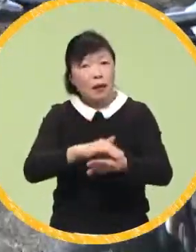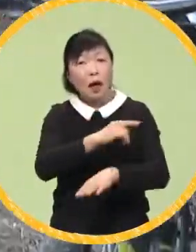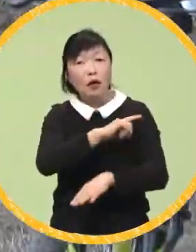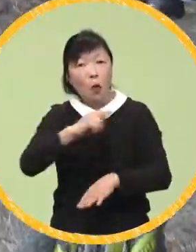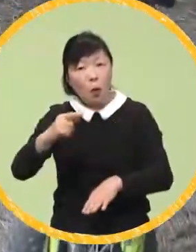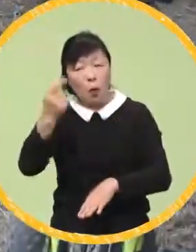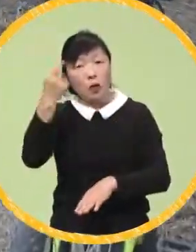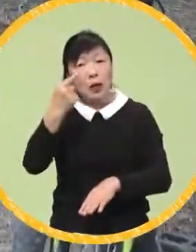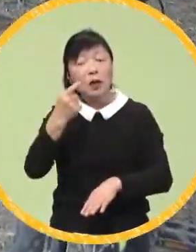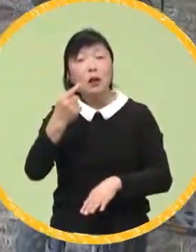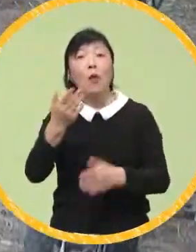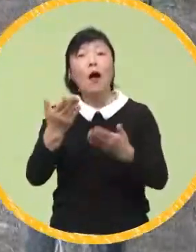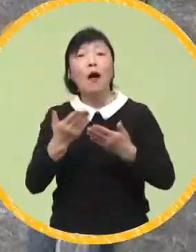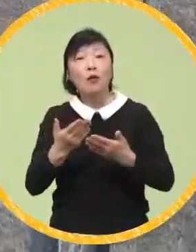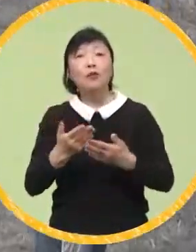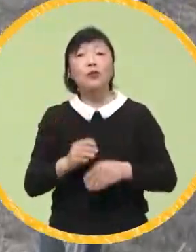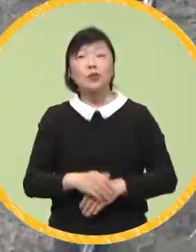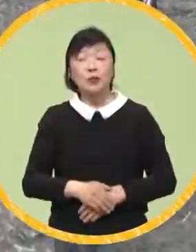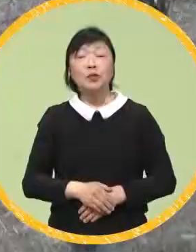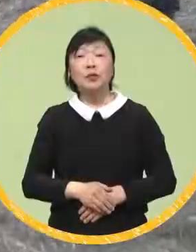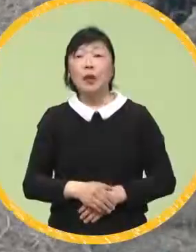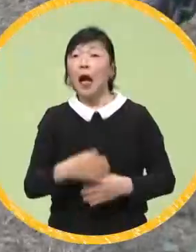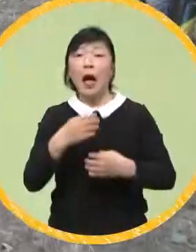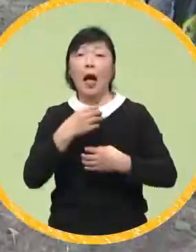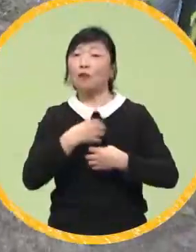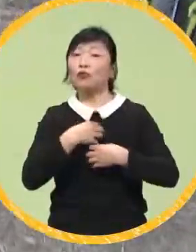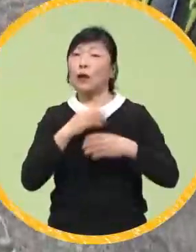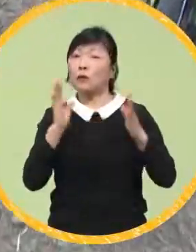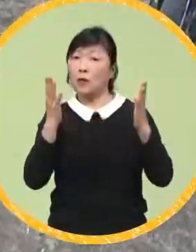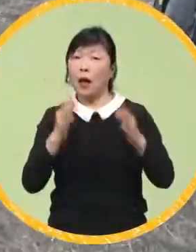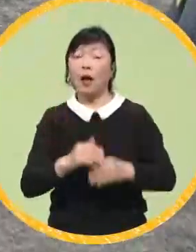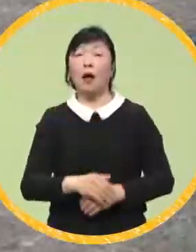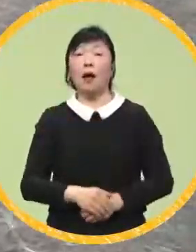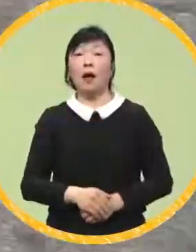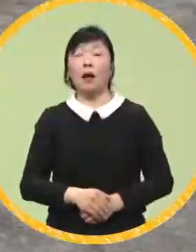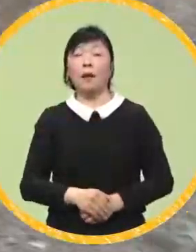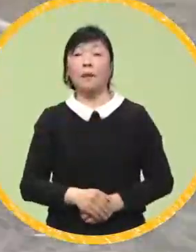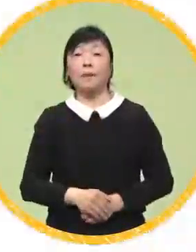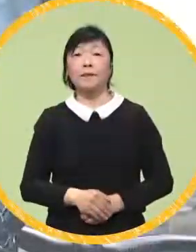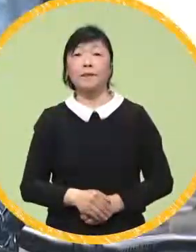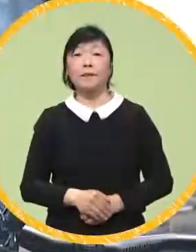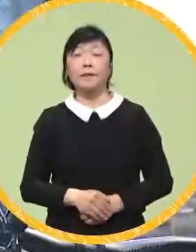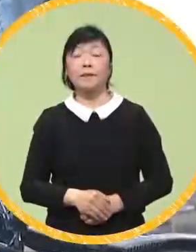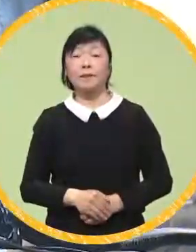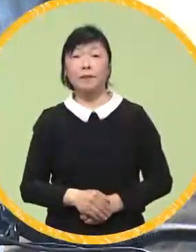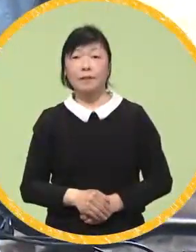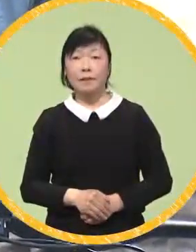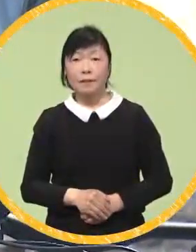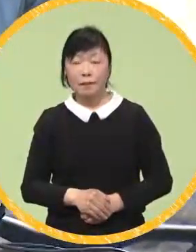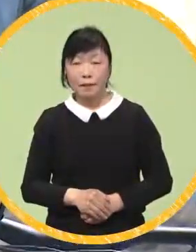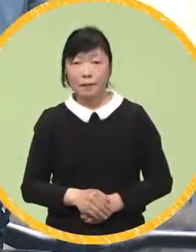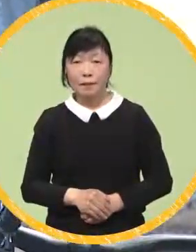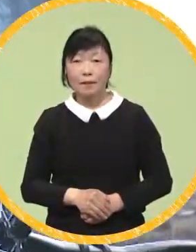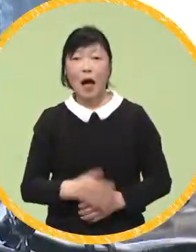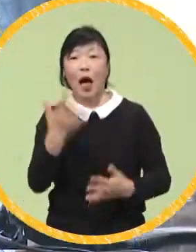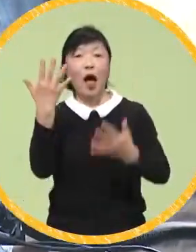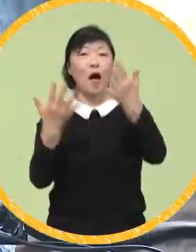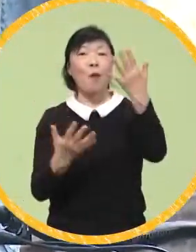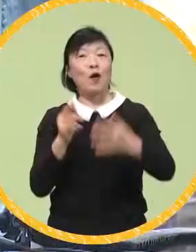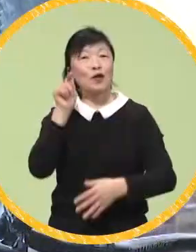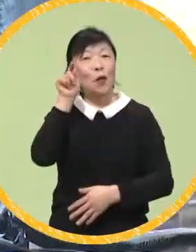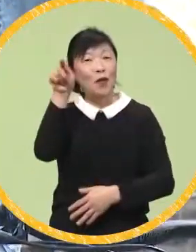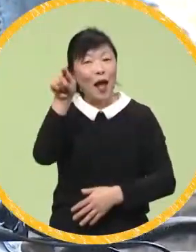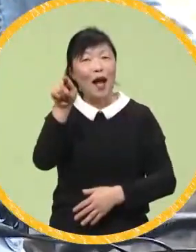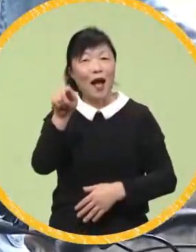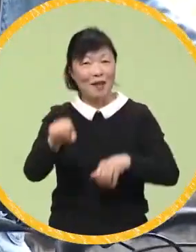ならいるの良いといいですよねうん人間じゃないんですよ近くにあっじゃあもう森の中にこれから